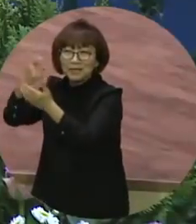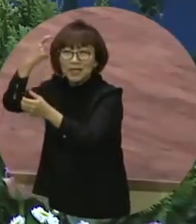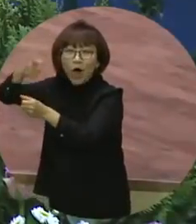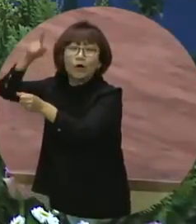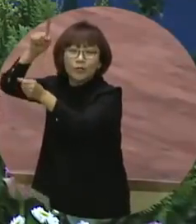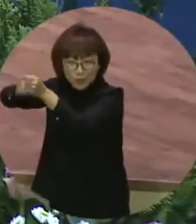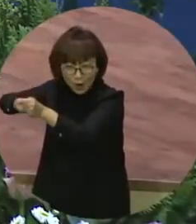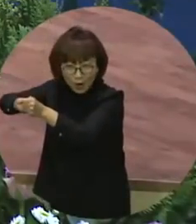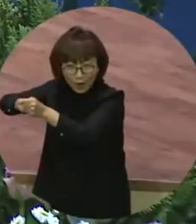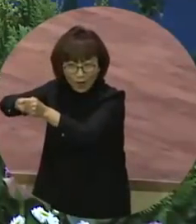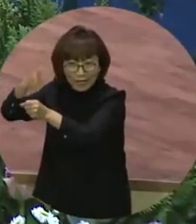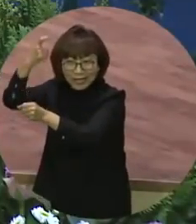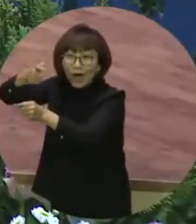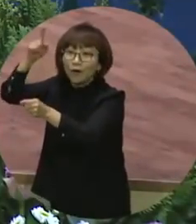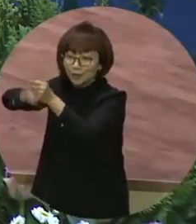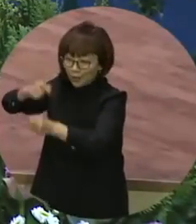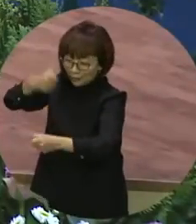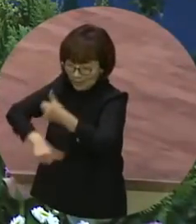저와 여러분은